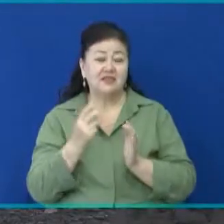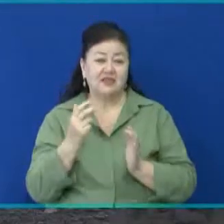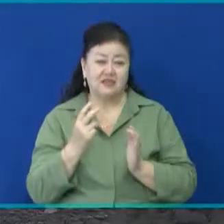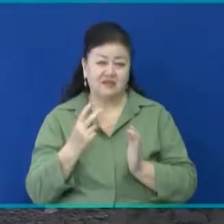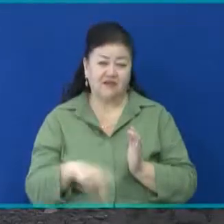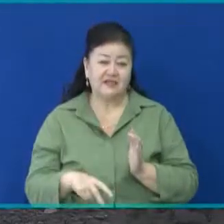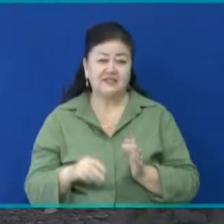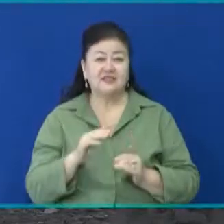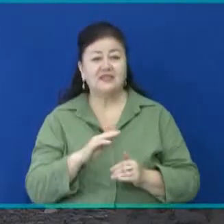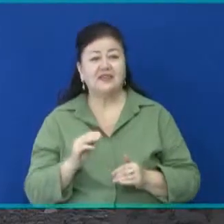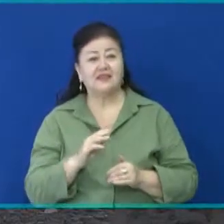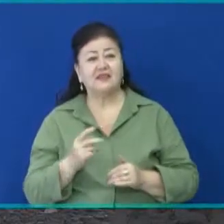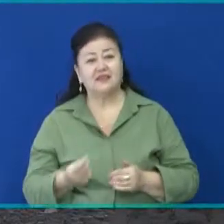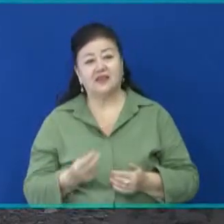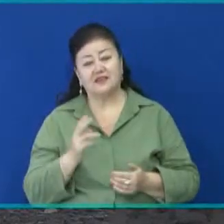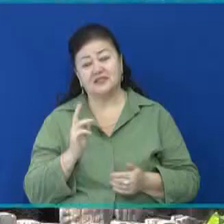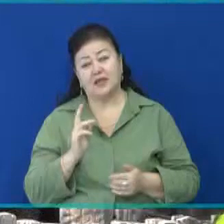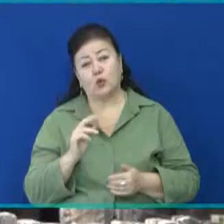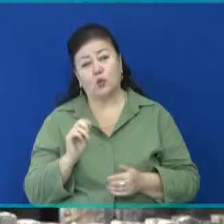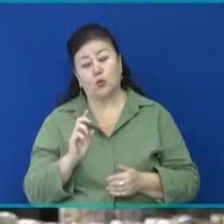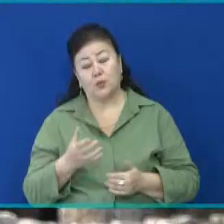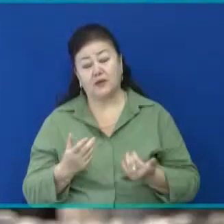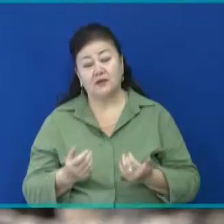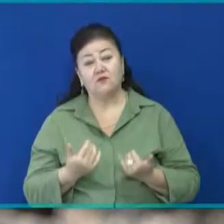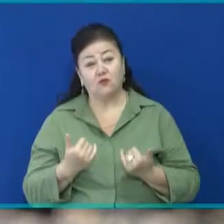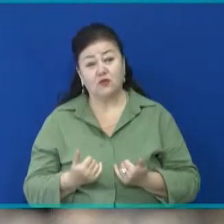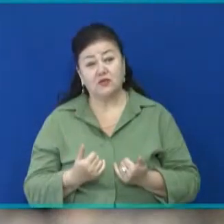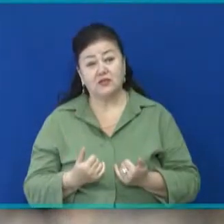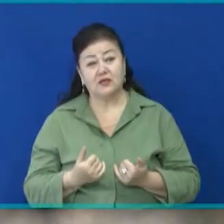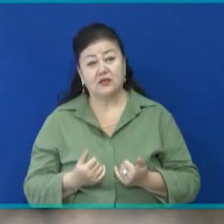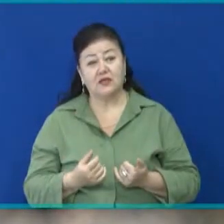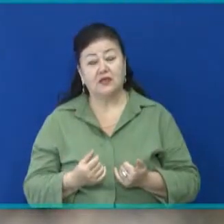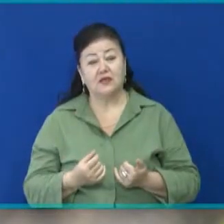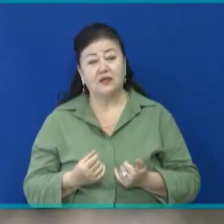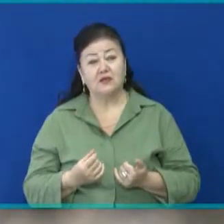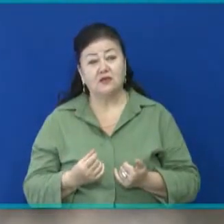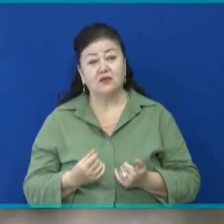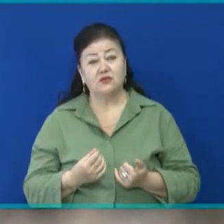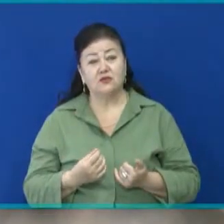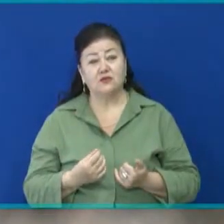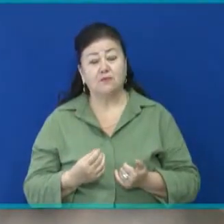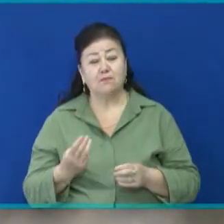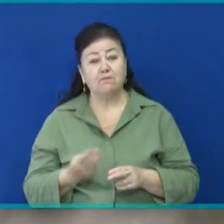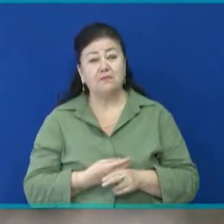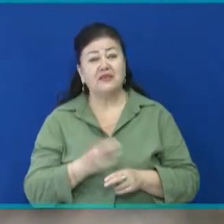226,198 теңге деп бекіту туралы шешім қабылдады. Аталған тариф қосымша құнға салынатын салық